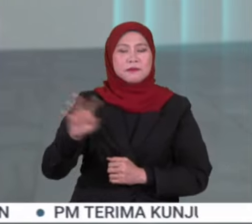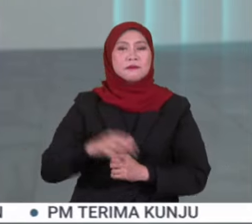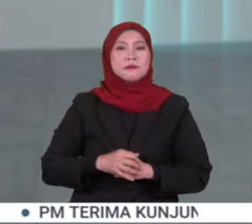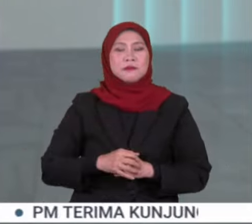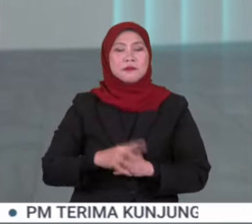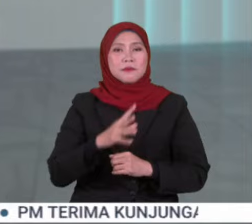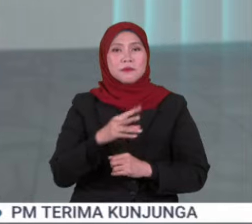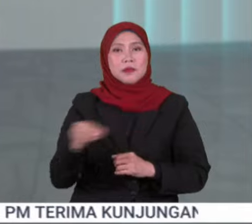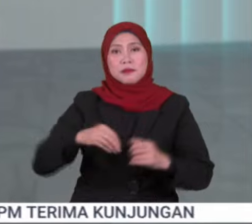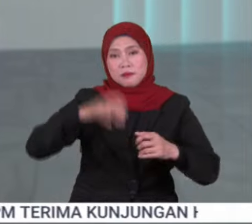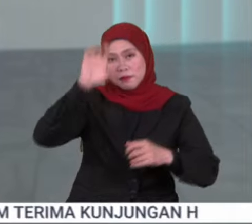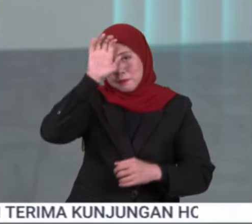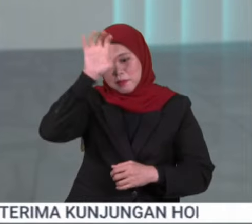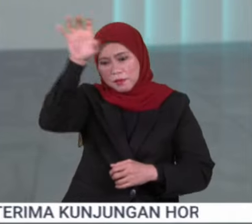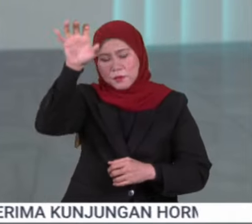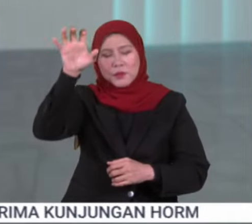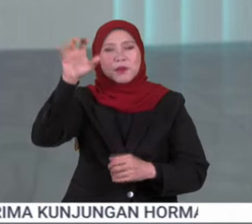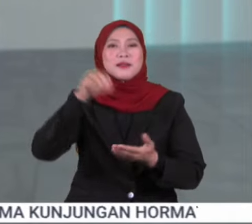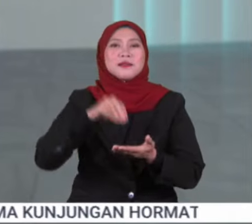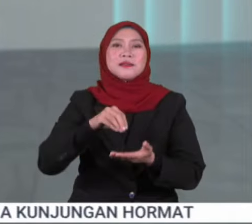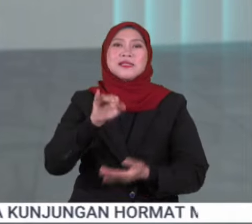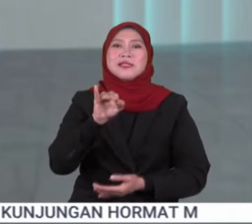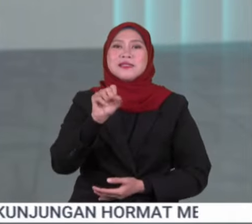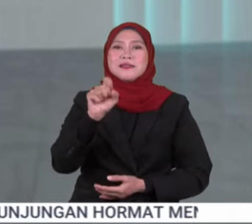dimaklumkan Persekutuan Sepak Takraw Antarabangsa ISTAF.